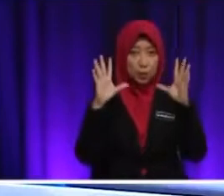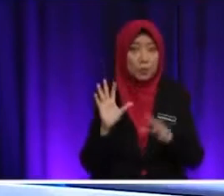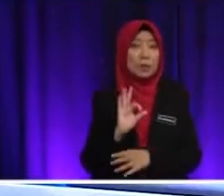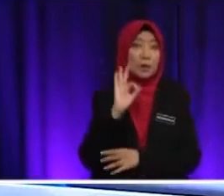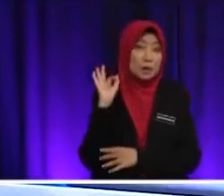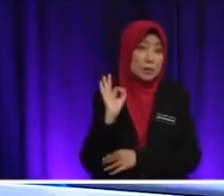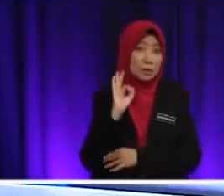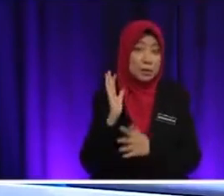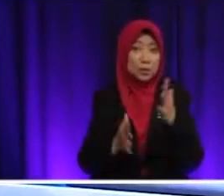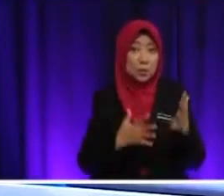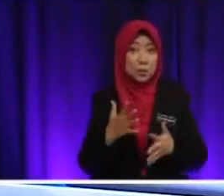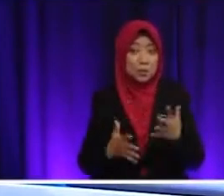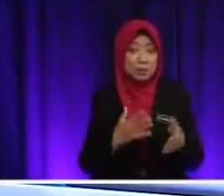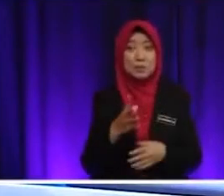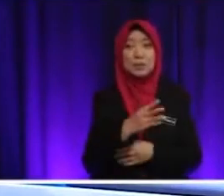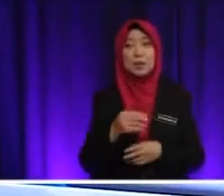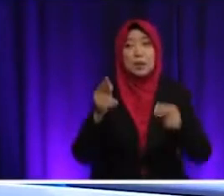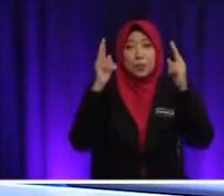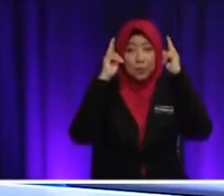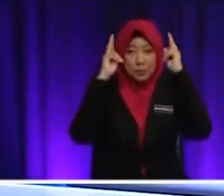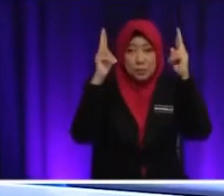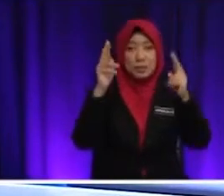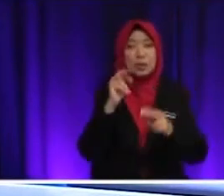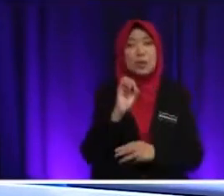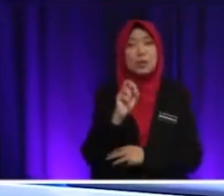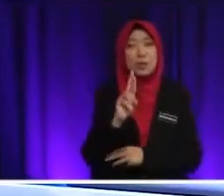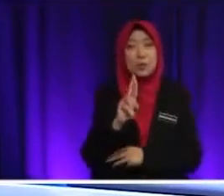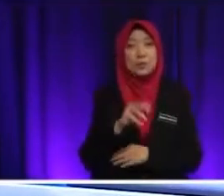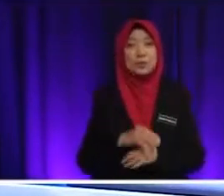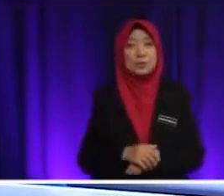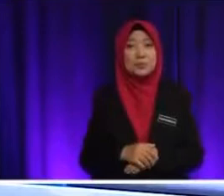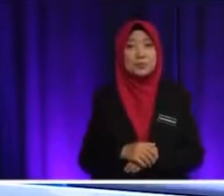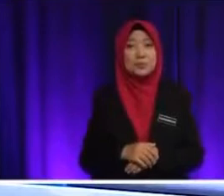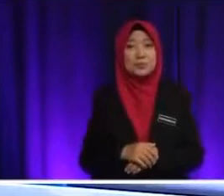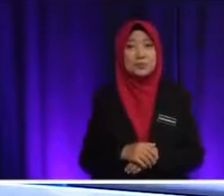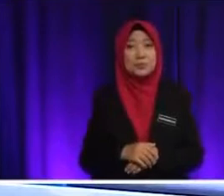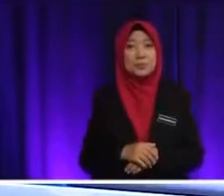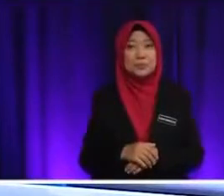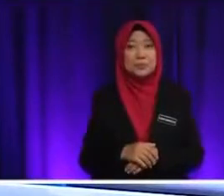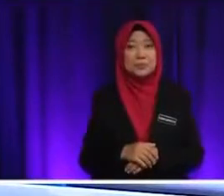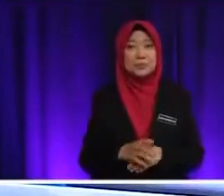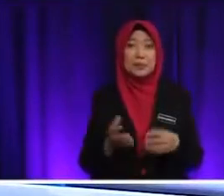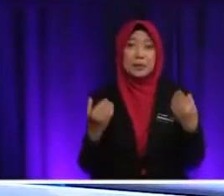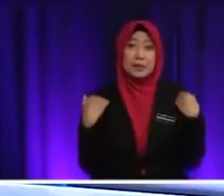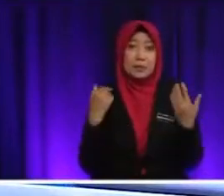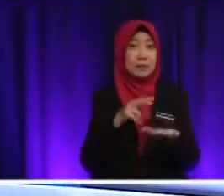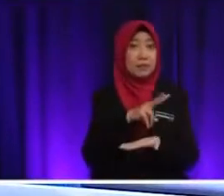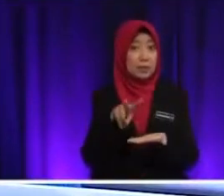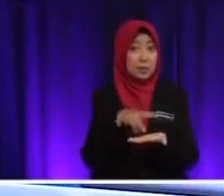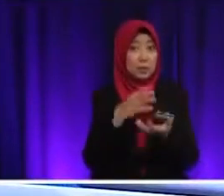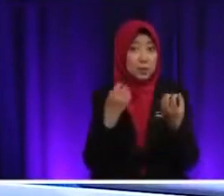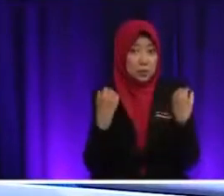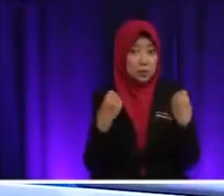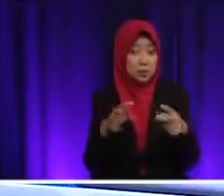Abdul Rahim dan juga Ustaz Muhammad Nur Azlan Idris. Baik ustaz, saya difahamkan ada bingkisan video yang telah